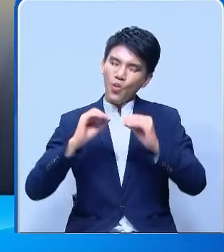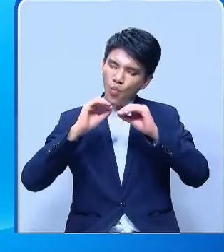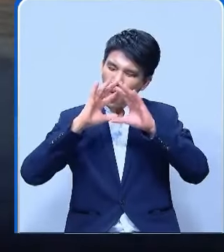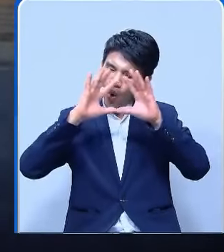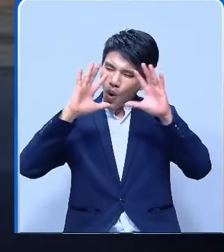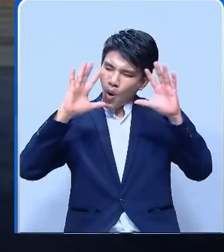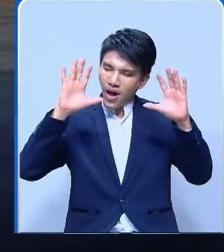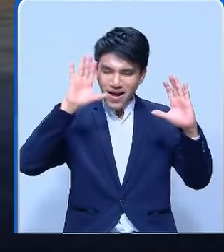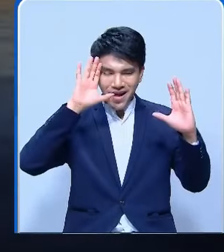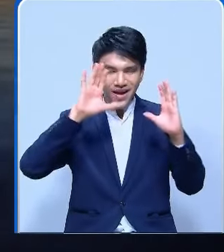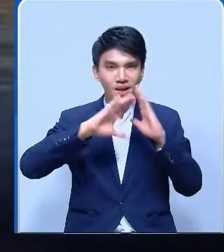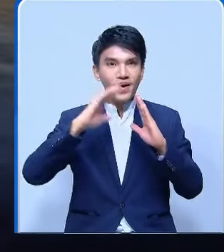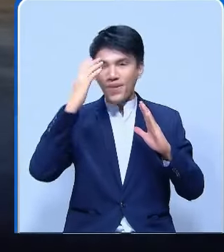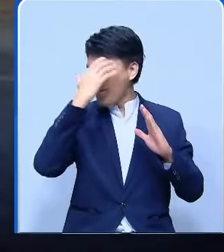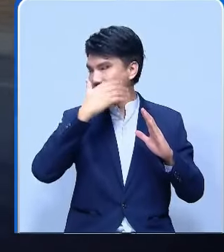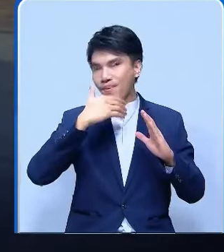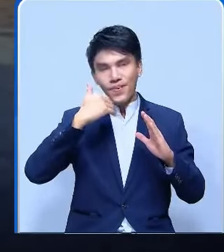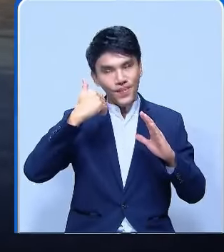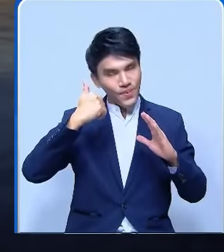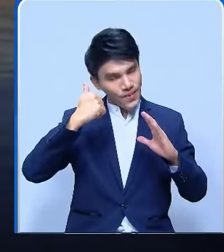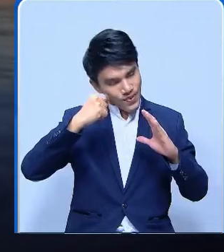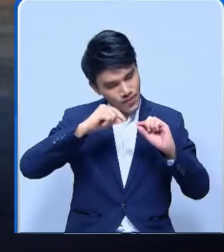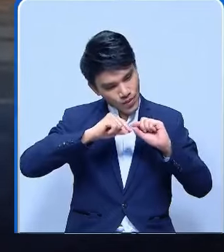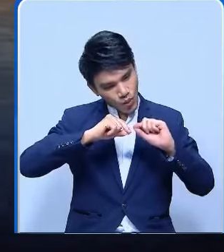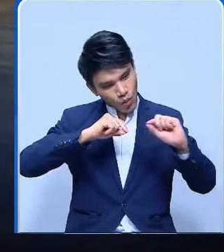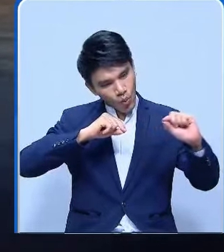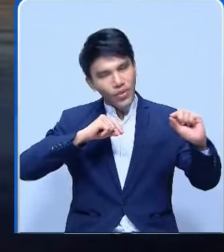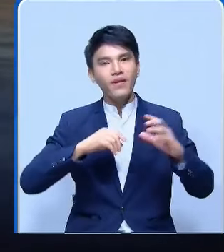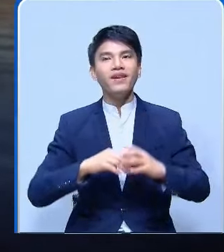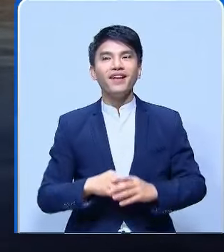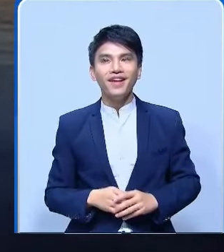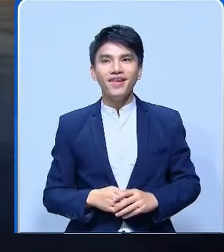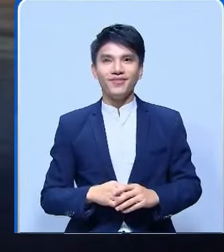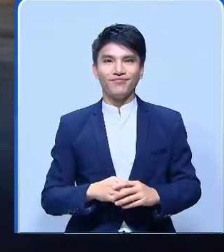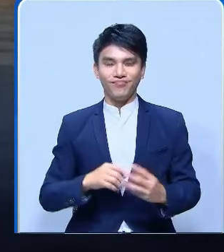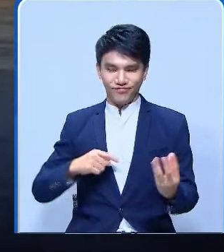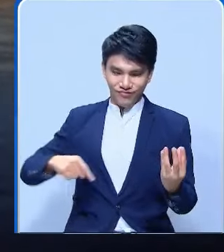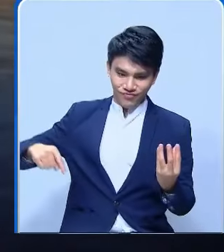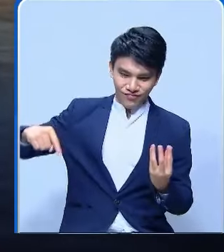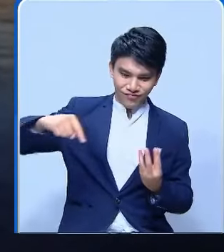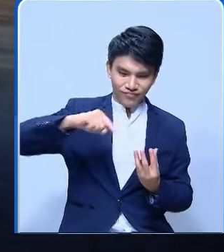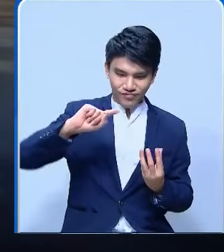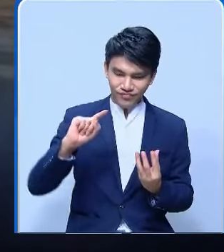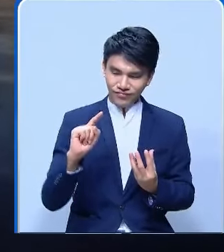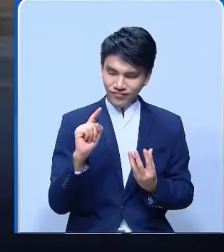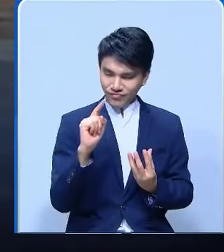ฏบนท้องฟ้ามากที่สุดก่อนที่จะห่างออกจากโลกไปเรื่อยๆแล้วจะโคจรกลับมาอีกครั้งในอีก